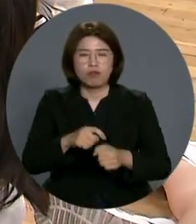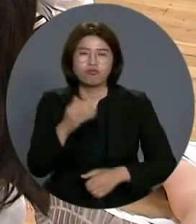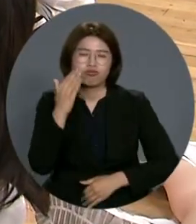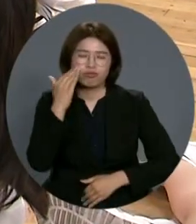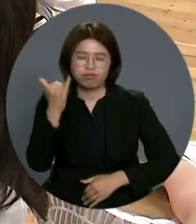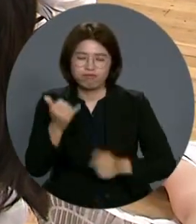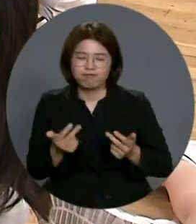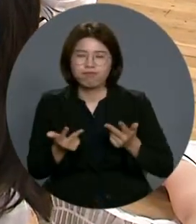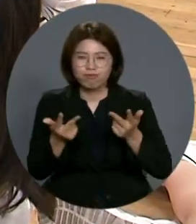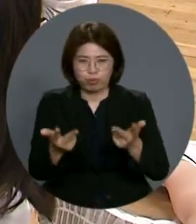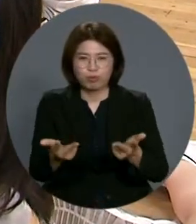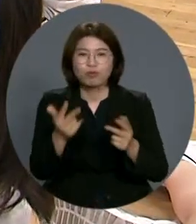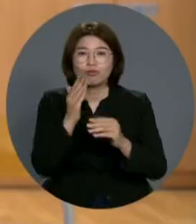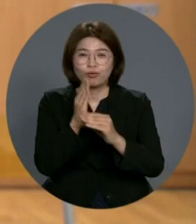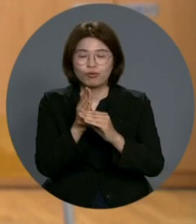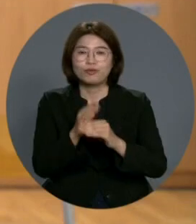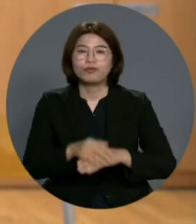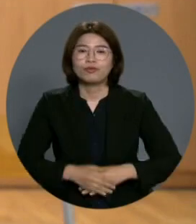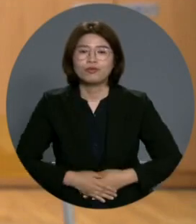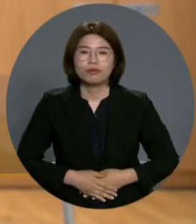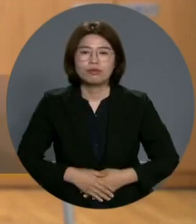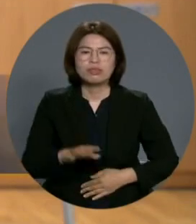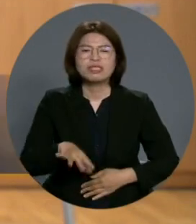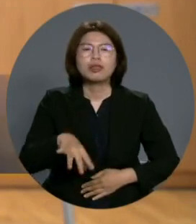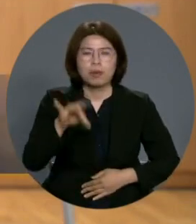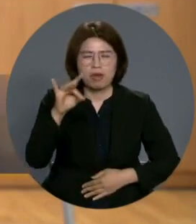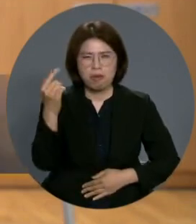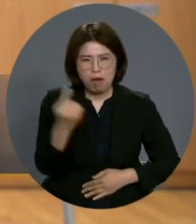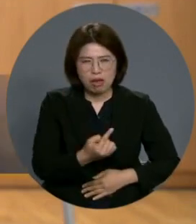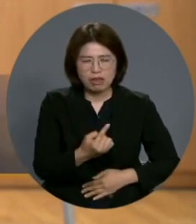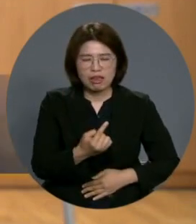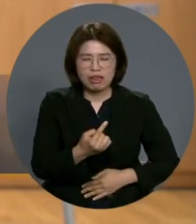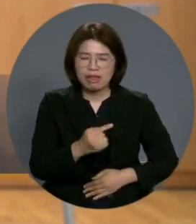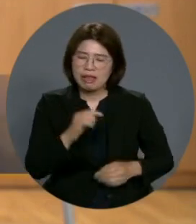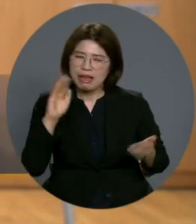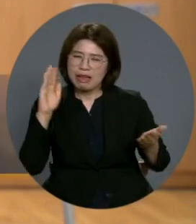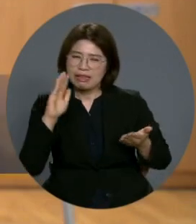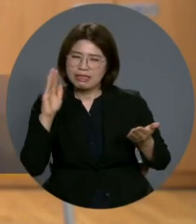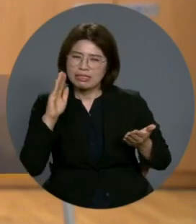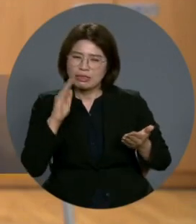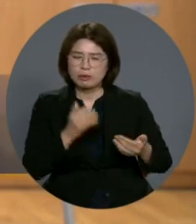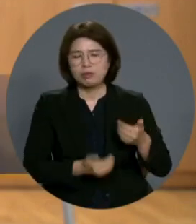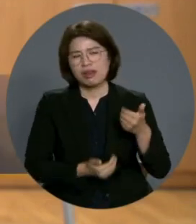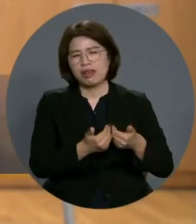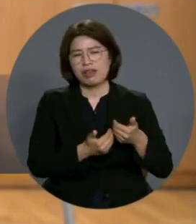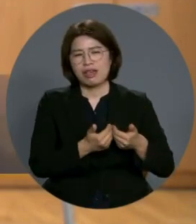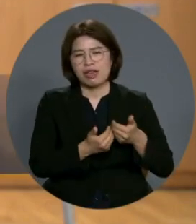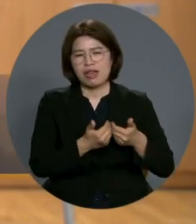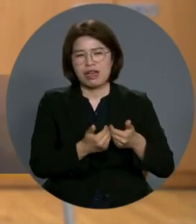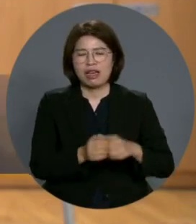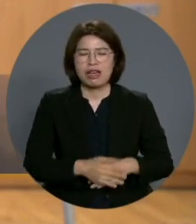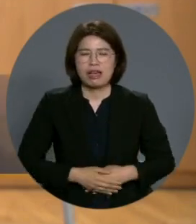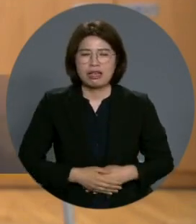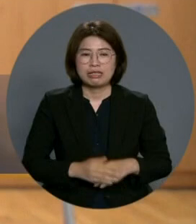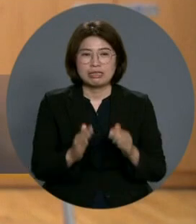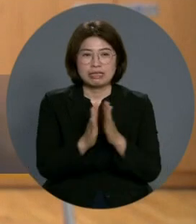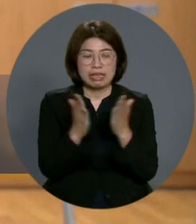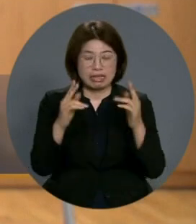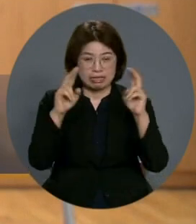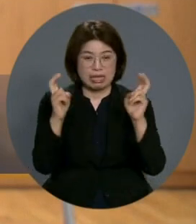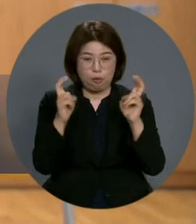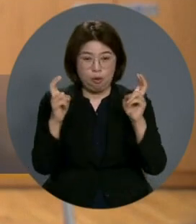자원봉사 활동으로 진행합니다. 첫 시간에는 친구들도 조금 어색해하고 책을 제목을